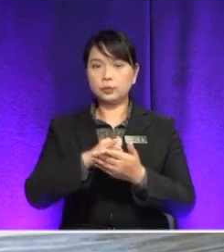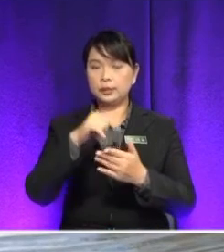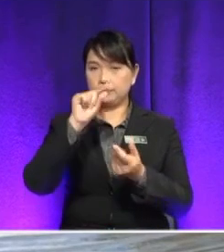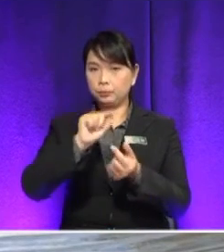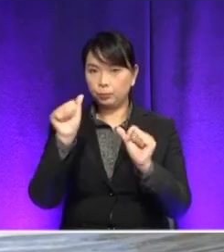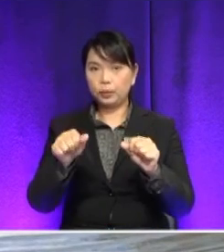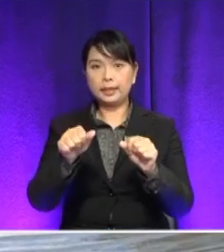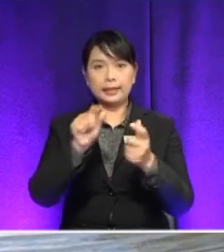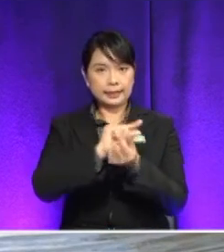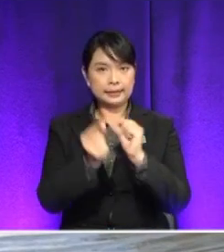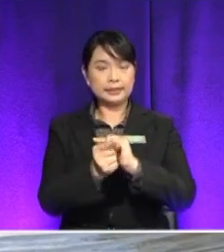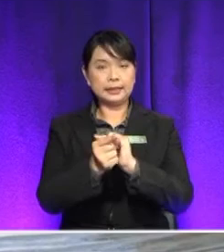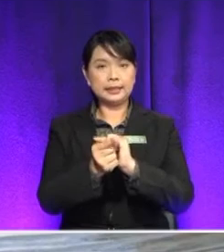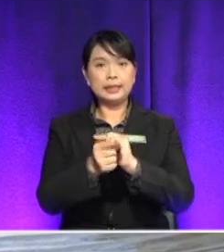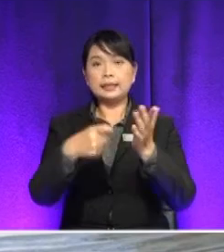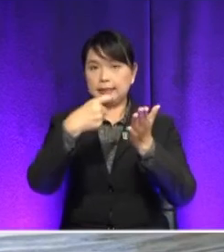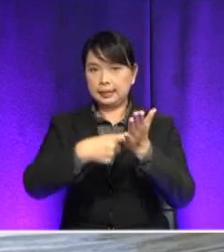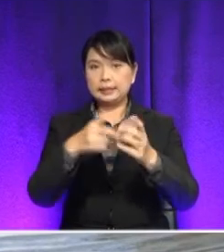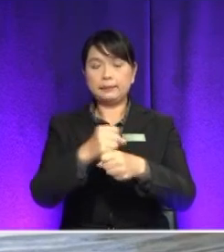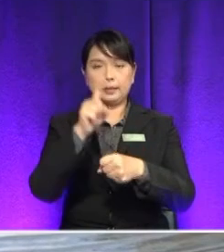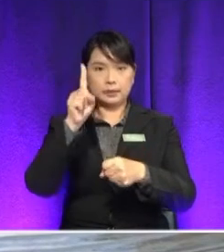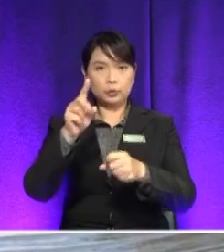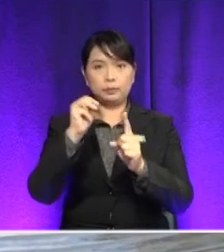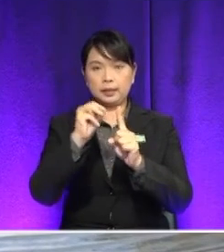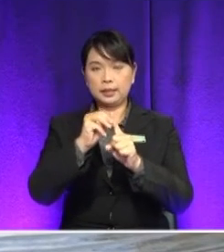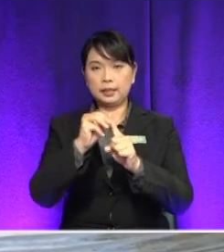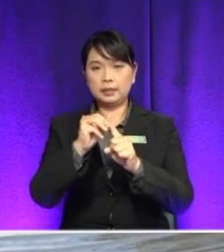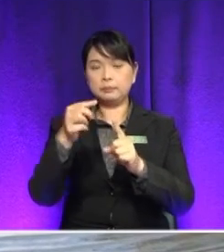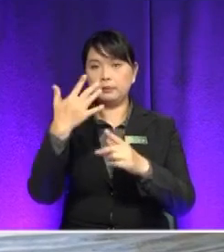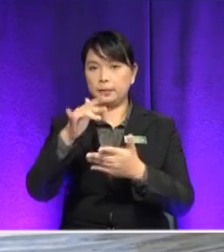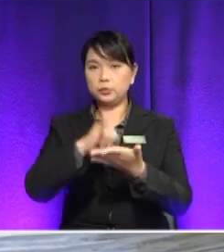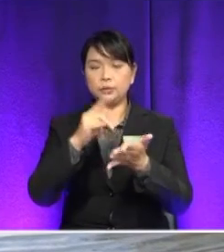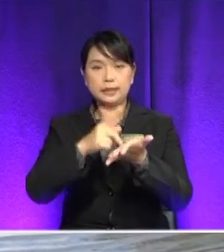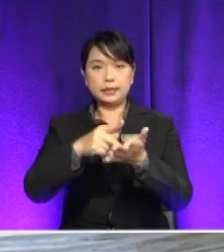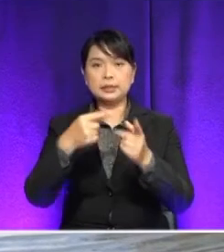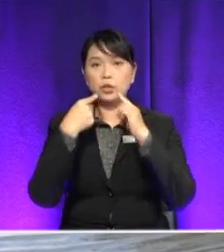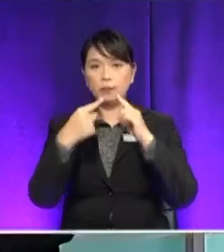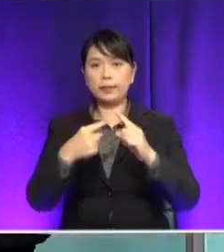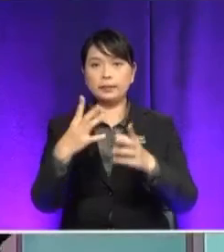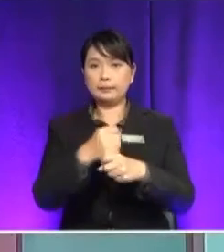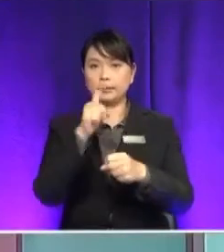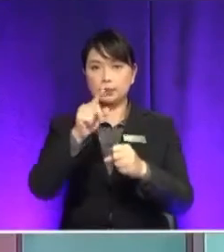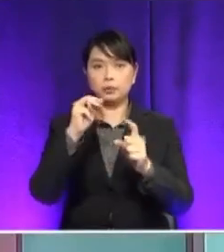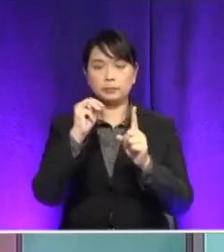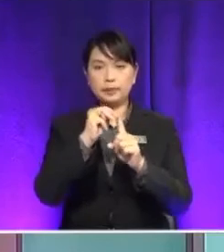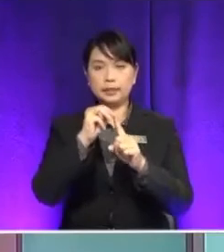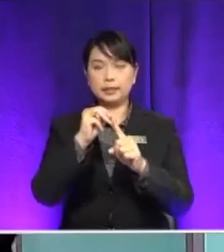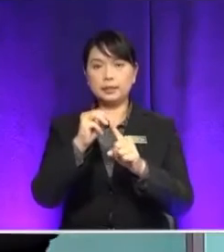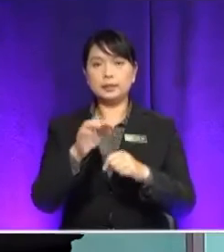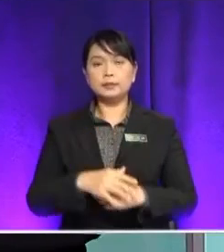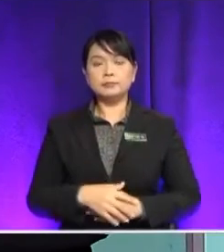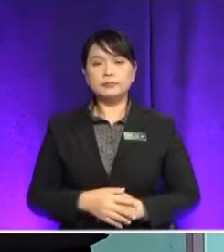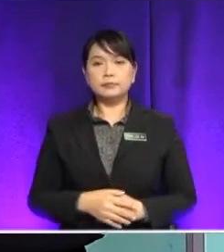jawabannya 66 67 saat satu warga How ya tapi lagi nih ke Mas sangat jadi bahwa lagi selepas